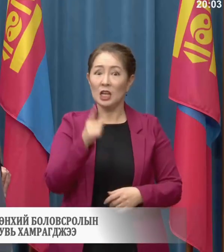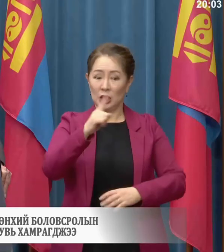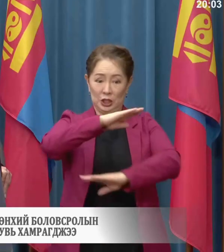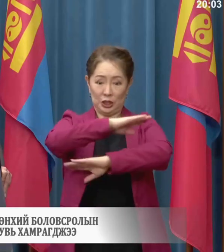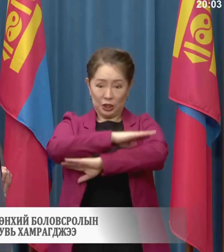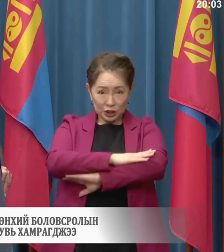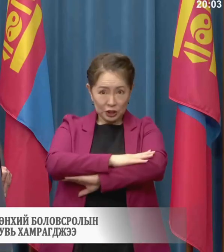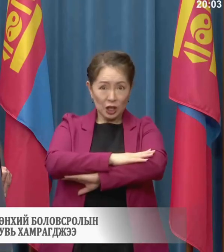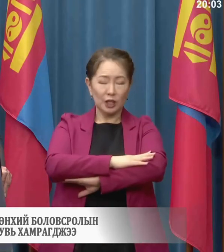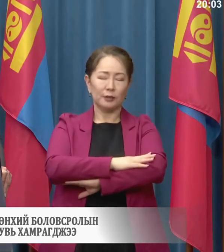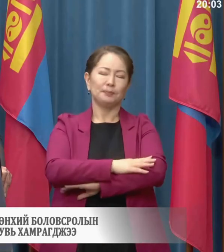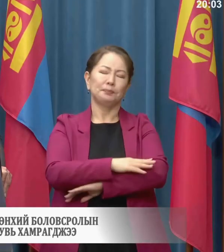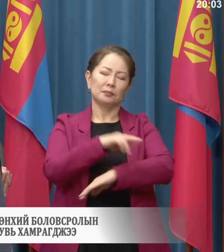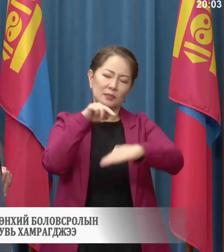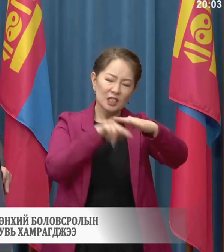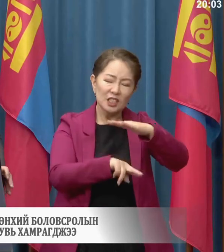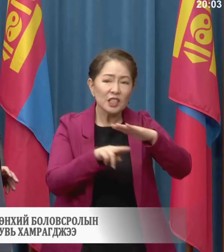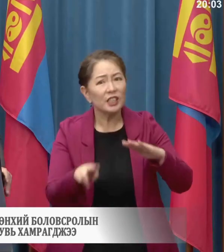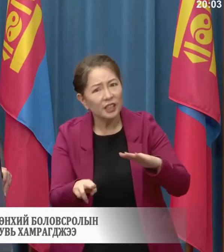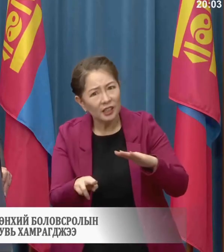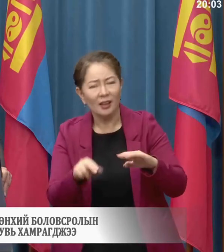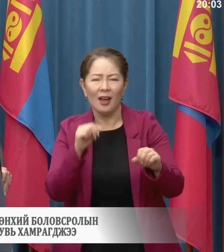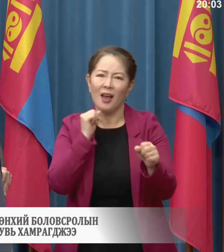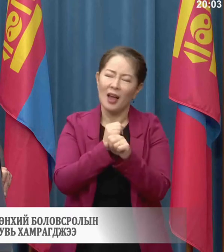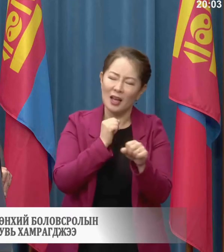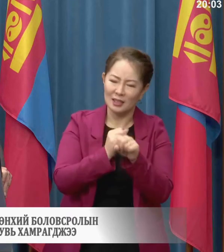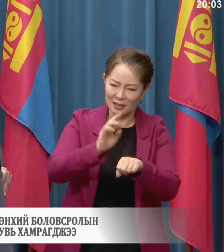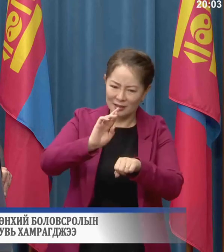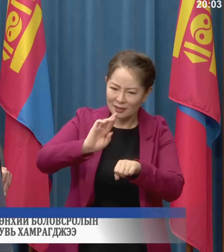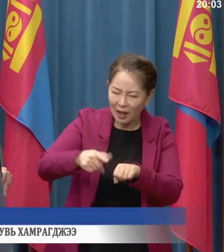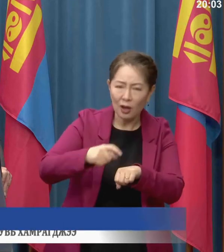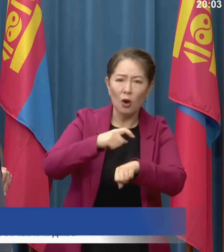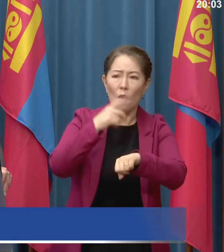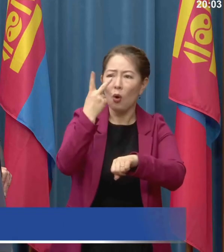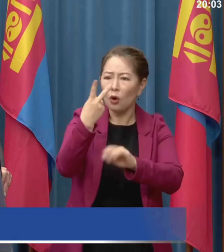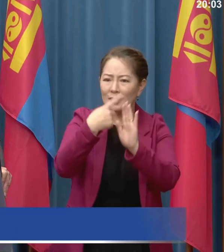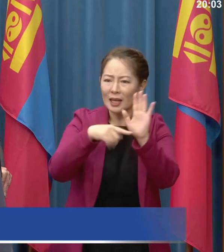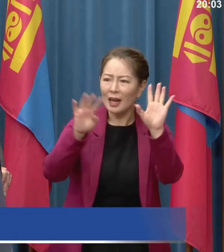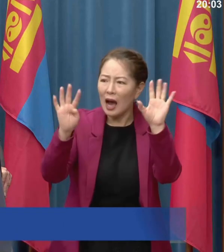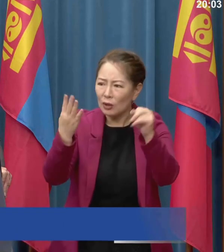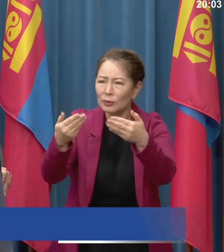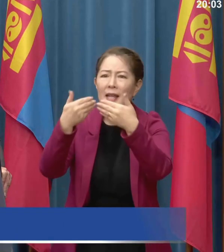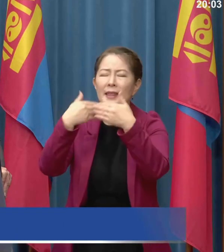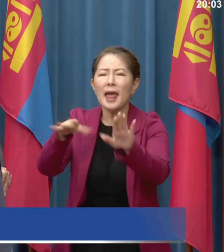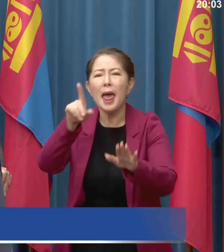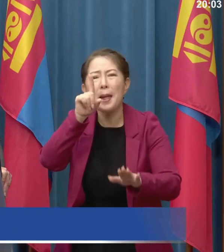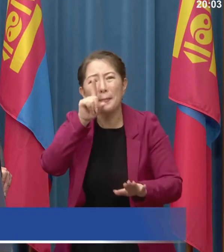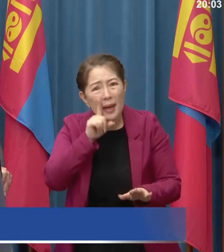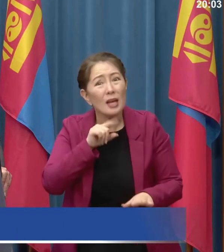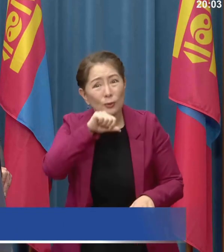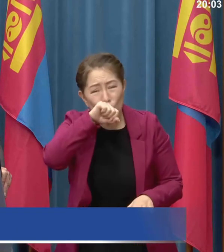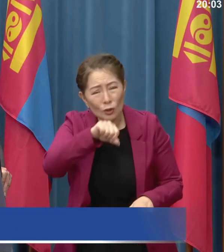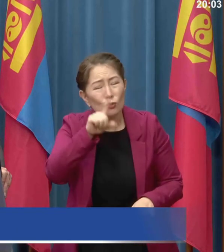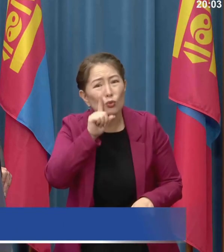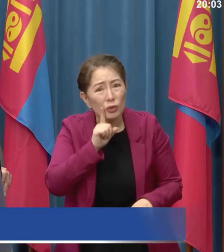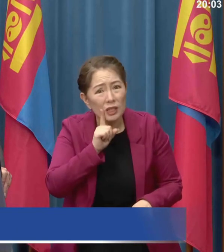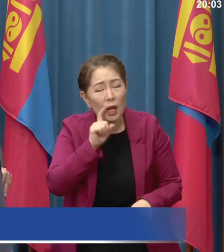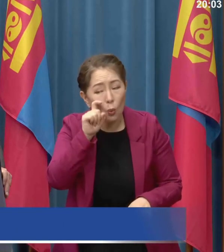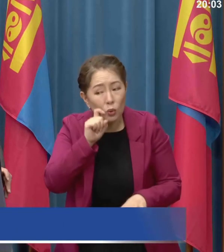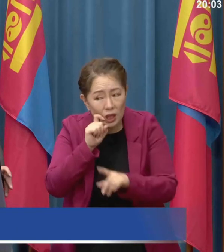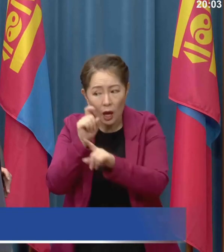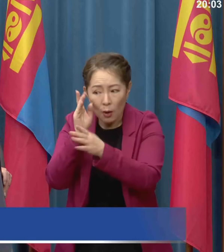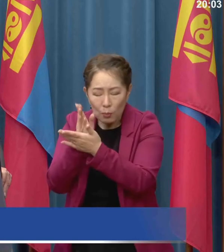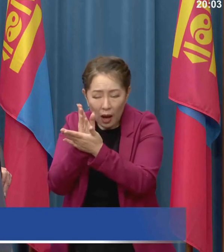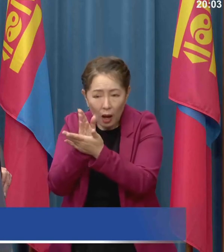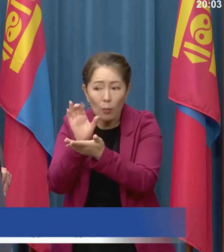хичээл сургуулийнхаа үйл ажиллагаа цэцэрлэгийнхаа үйл ажиллагааг яг одоо 2 сарын 14-нд нээнэ гэж бид нар хүсэж байгаа болвол цагаан